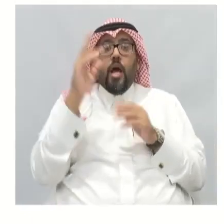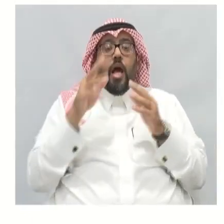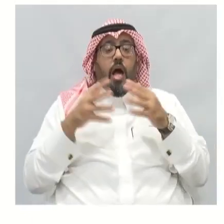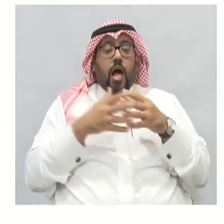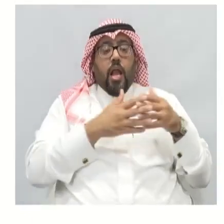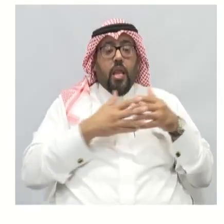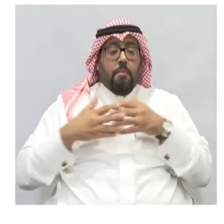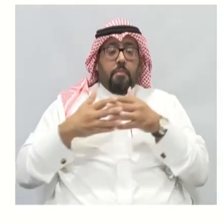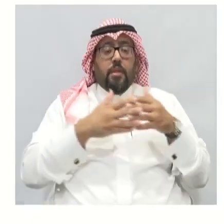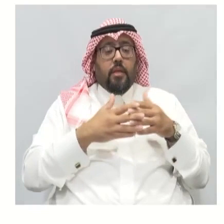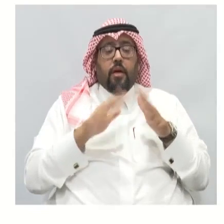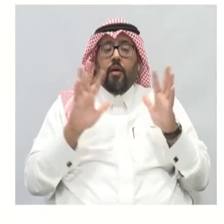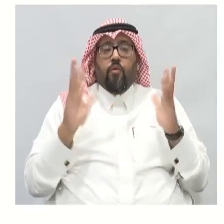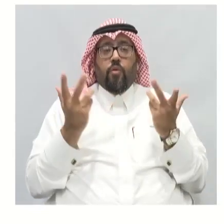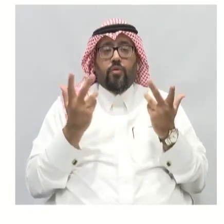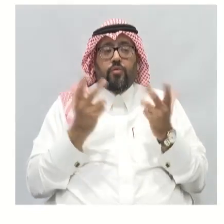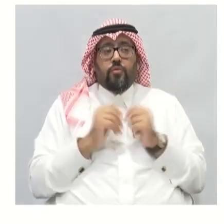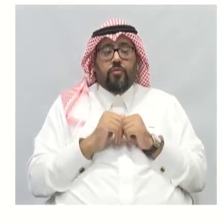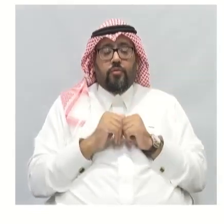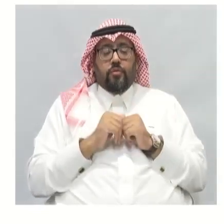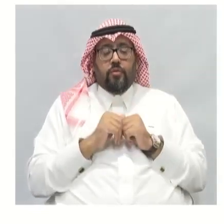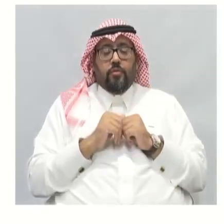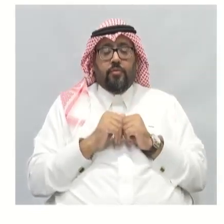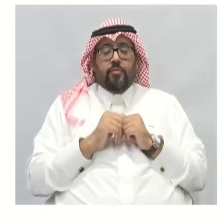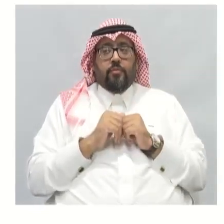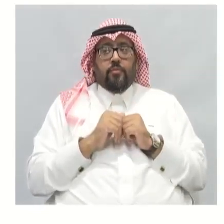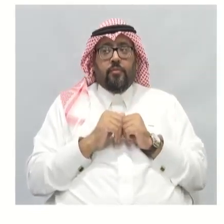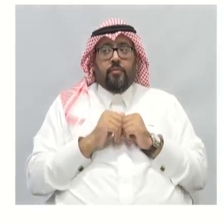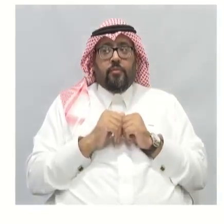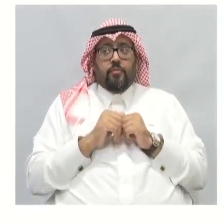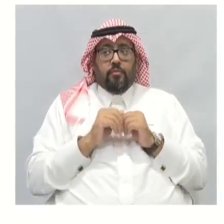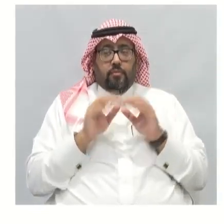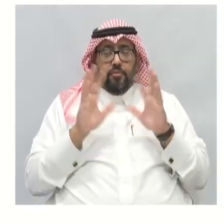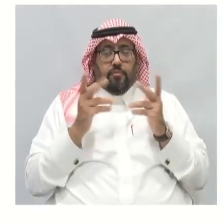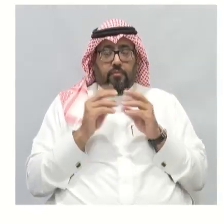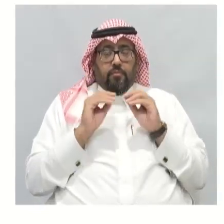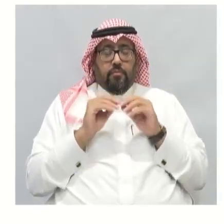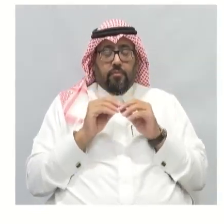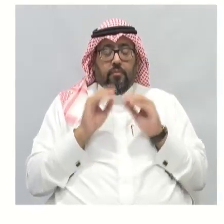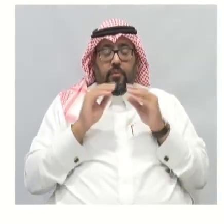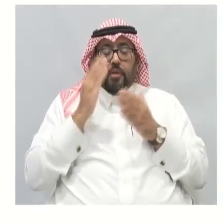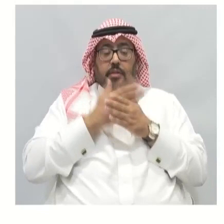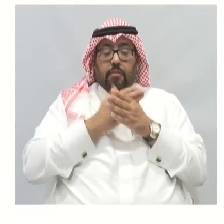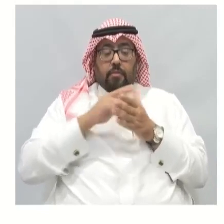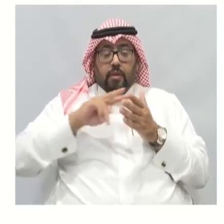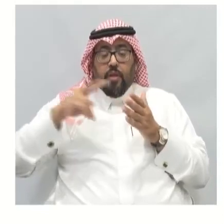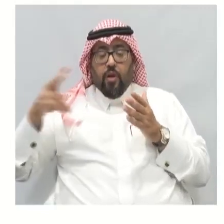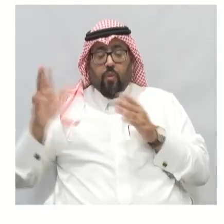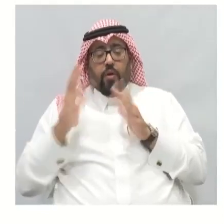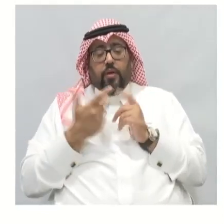المتحده الامريكيه لماذا يتميز وماذا تسبب في تن